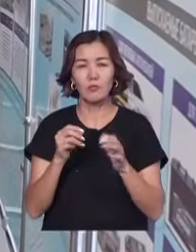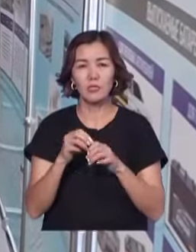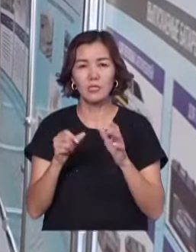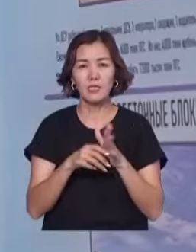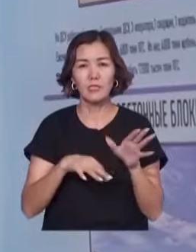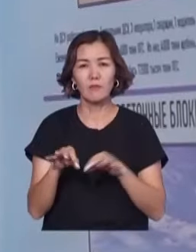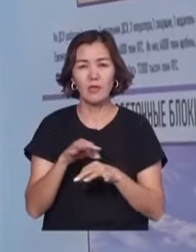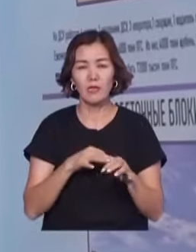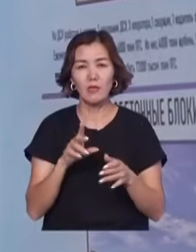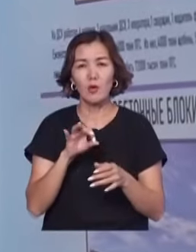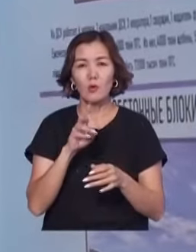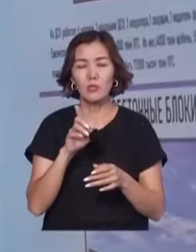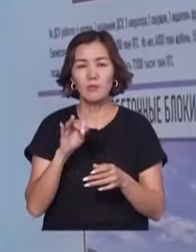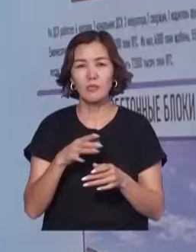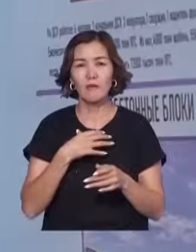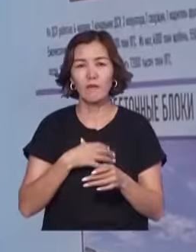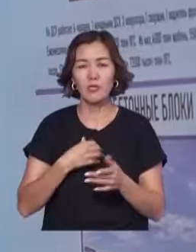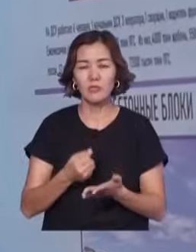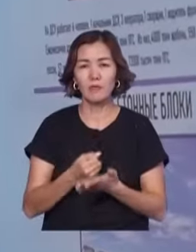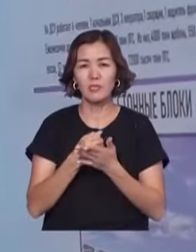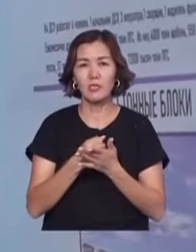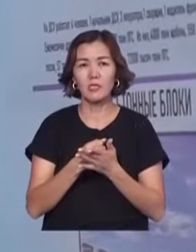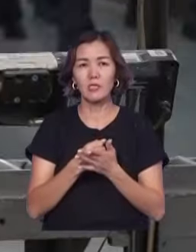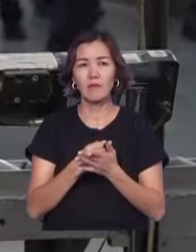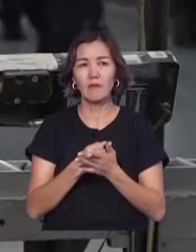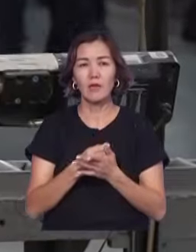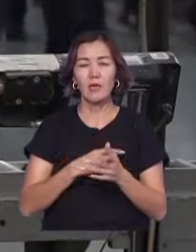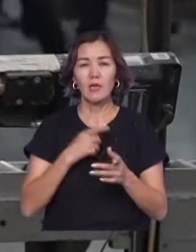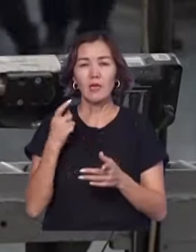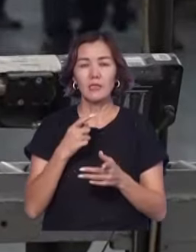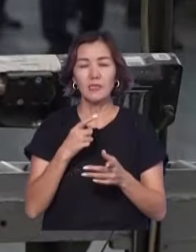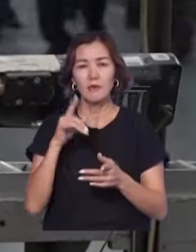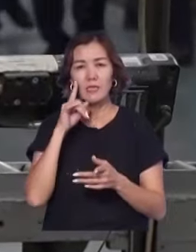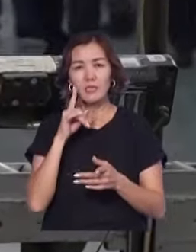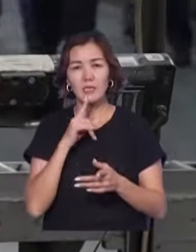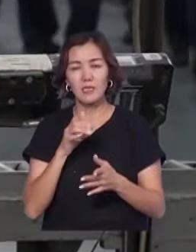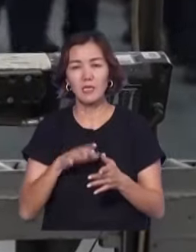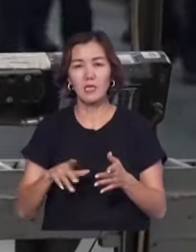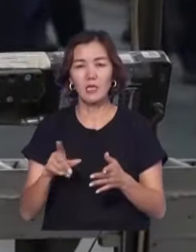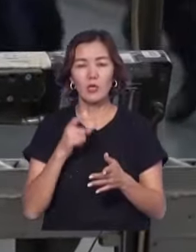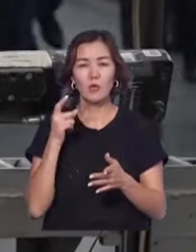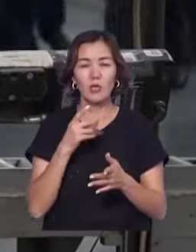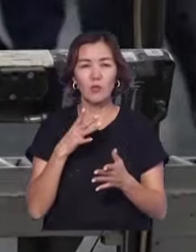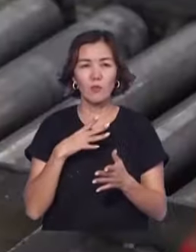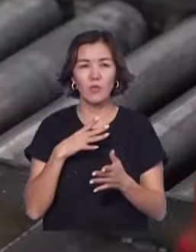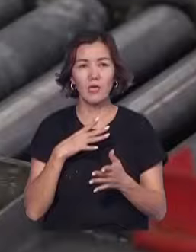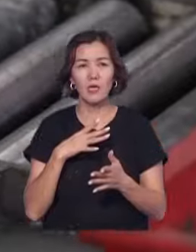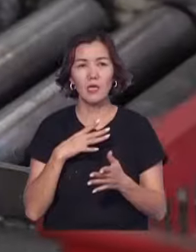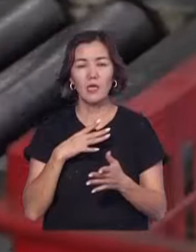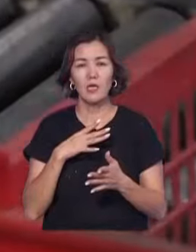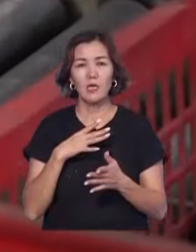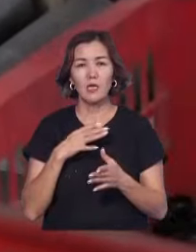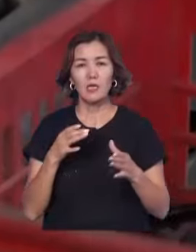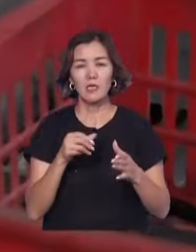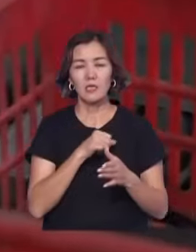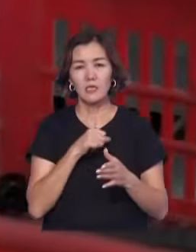16 проектов. Олжас Бектенов отметил важность поддержки отечественных товаропроизводителей для экономики региона и страны, подчеркнув, что сами компании,